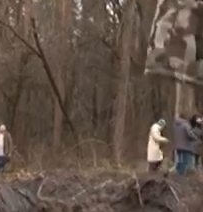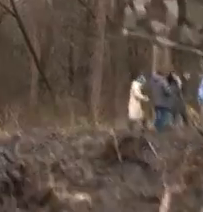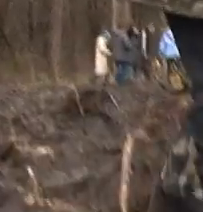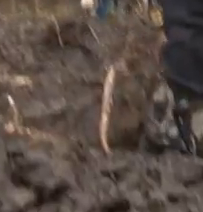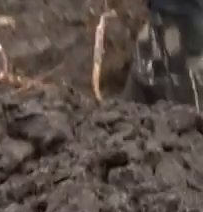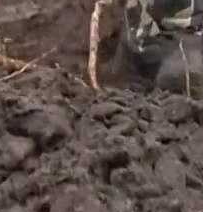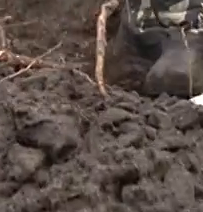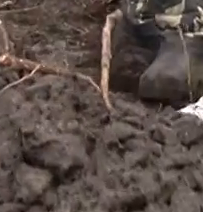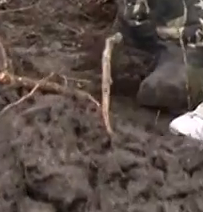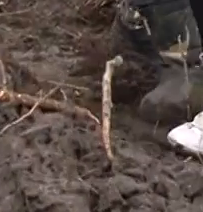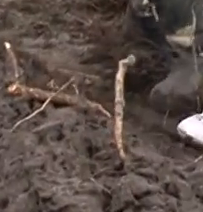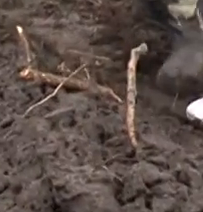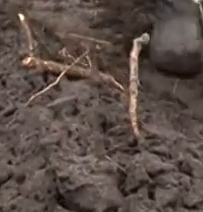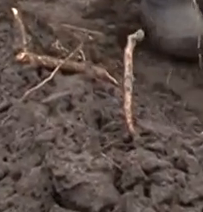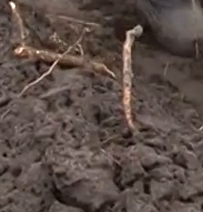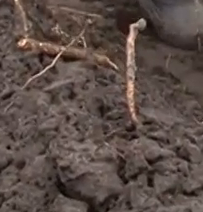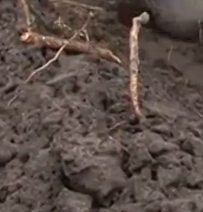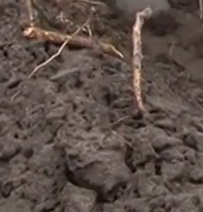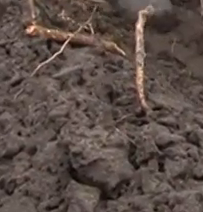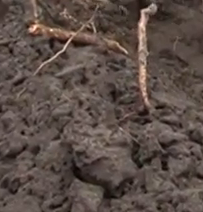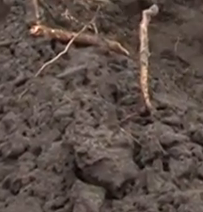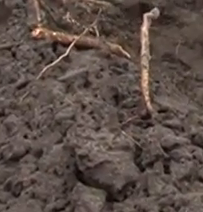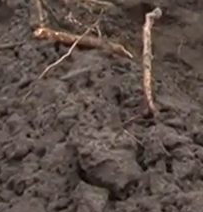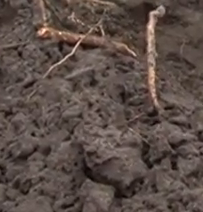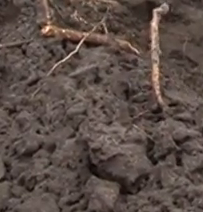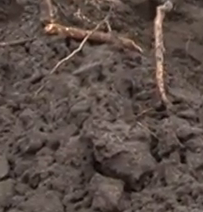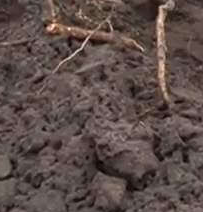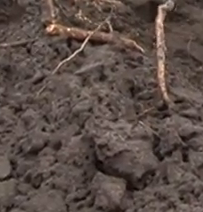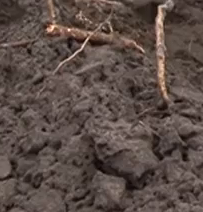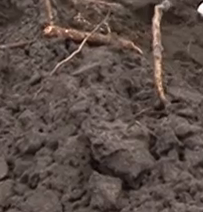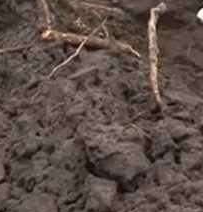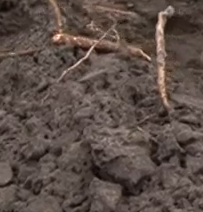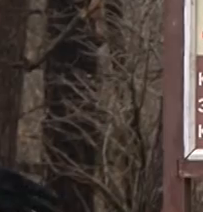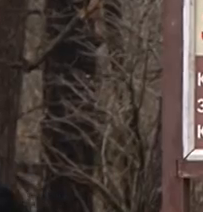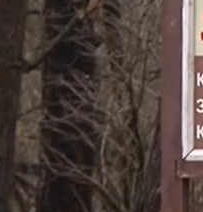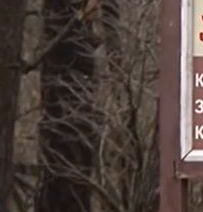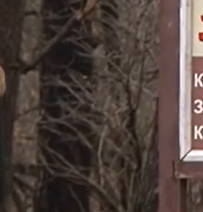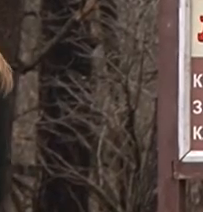Давай, раз, два, и пошли дальше.